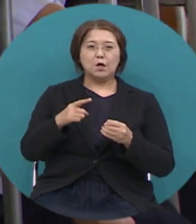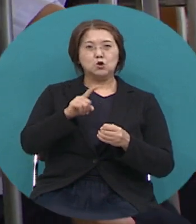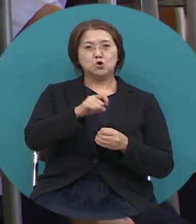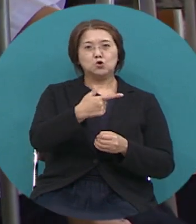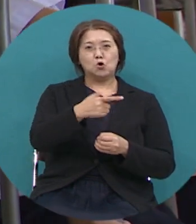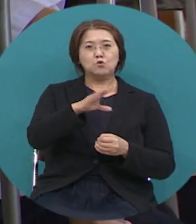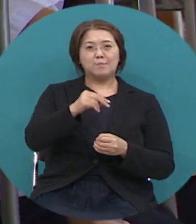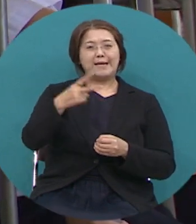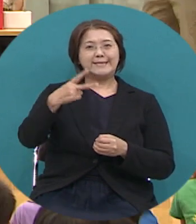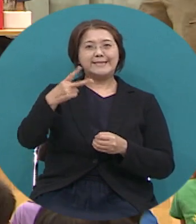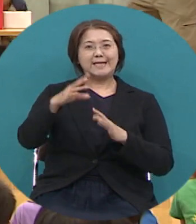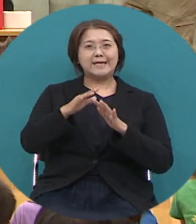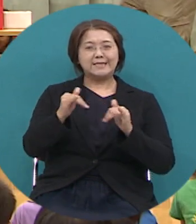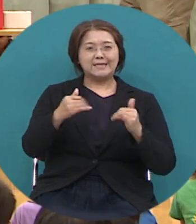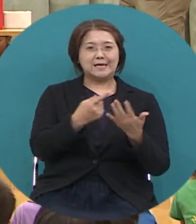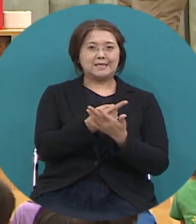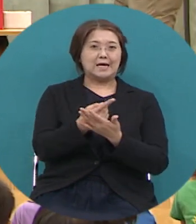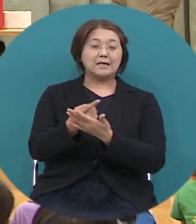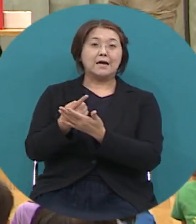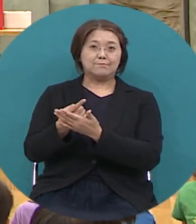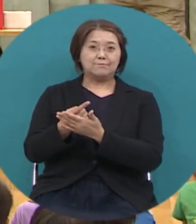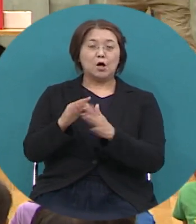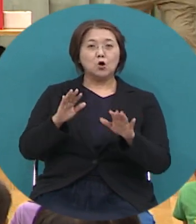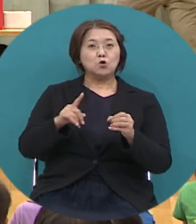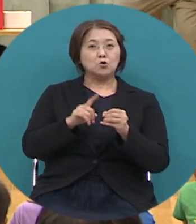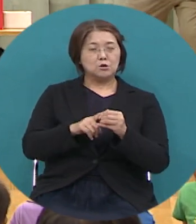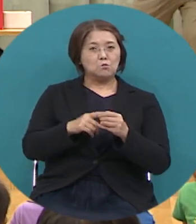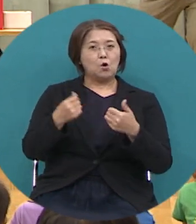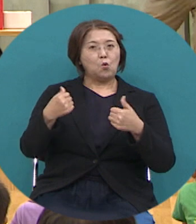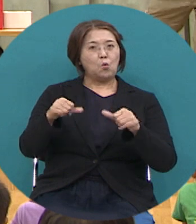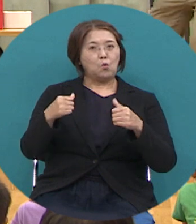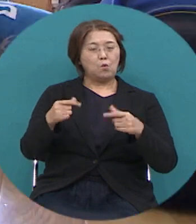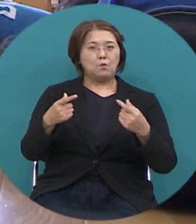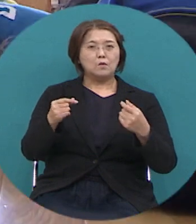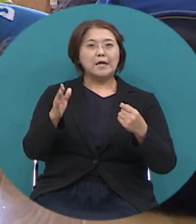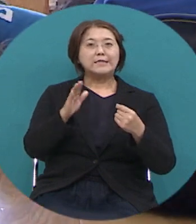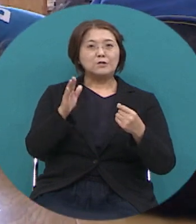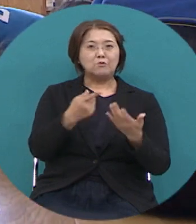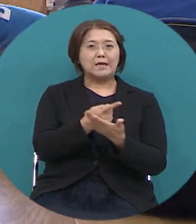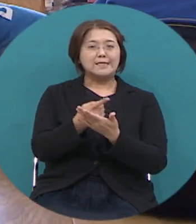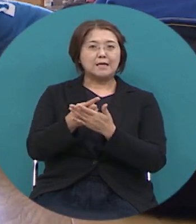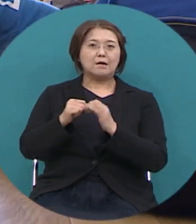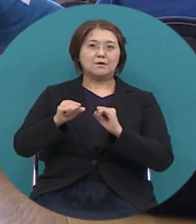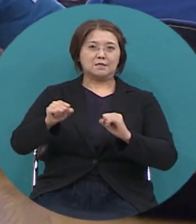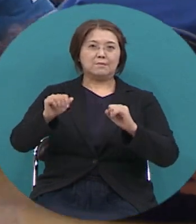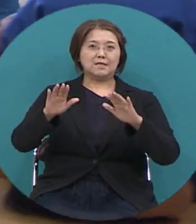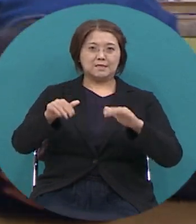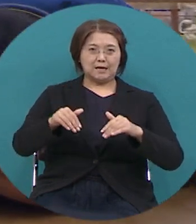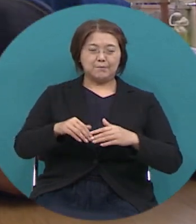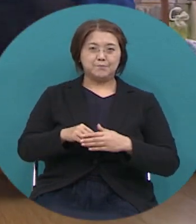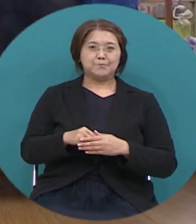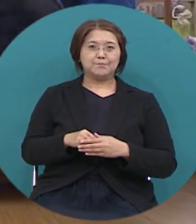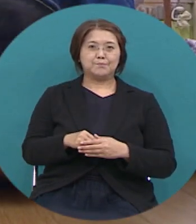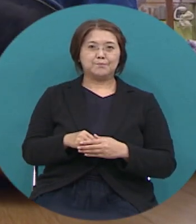万2000人が参加し、今年も去年と同じ程度の県民が参加しました。